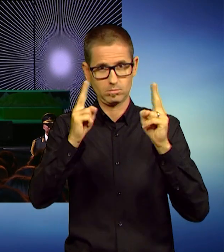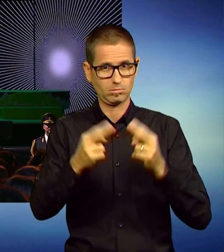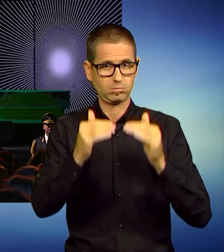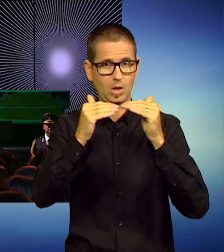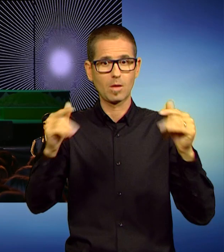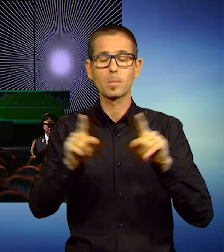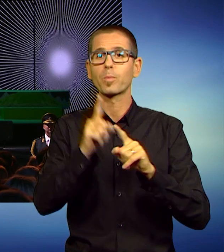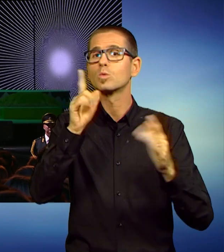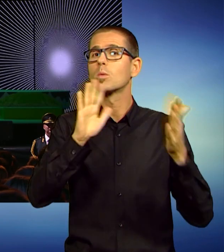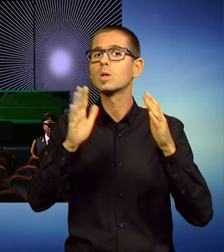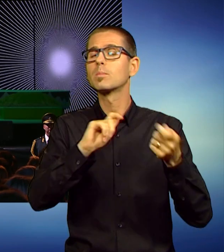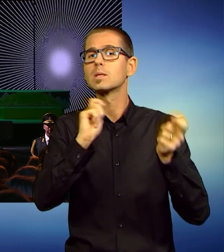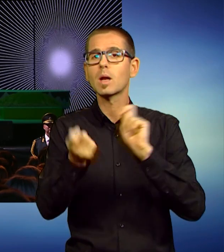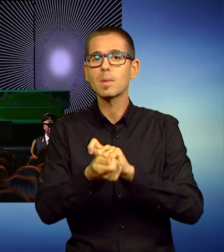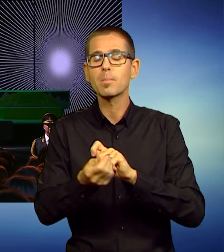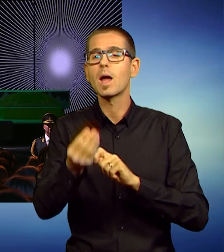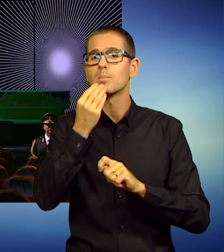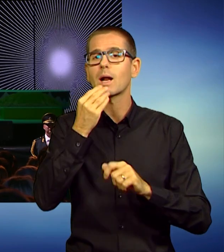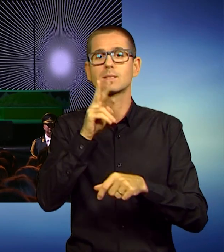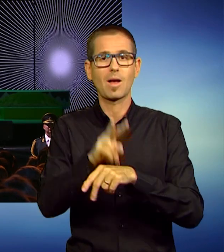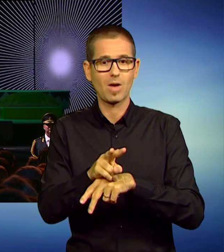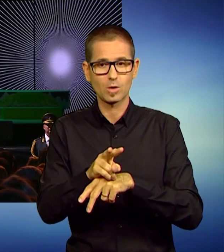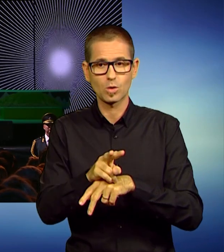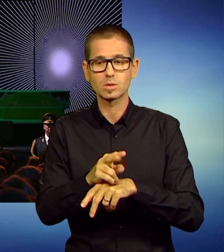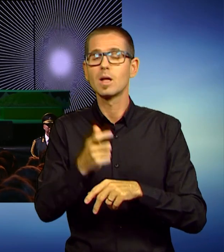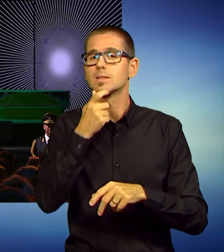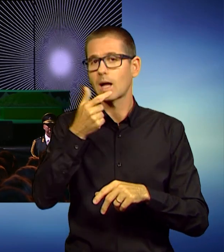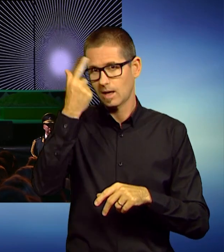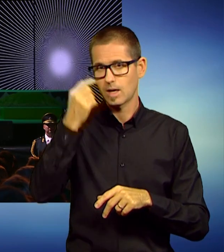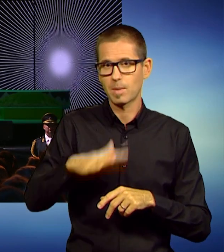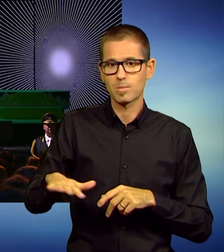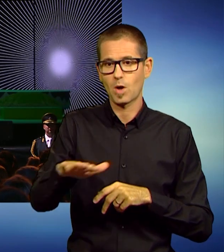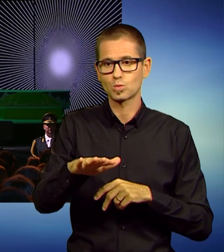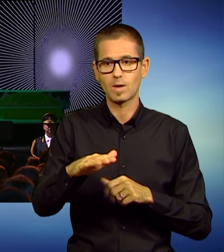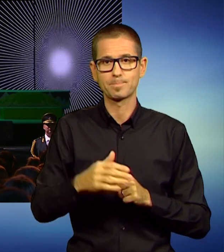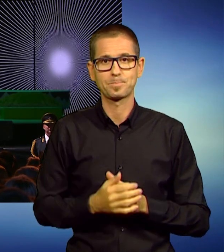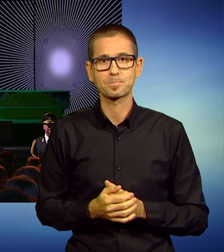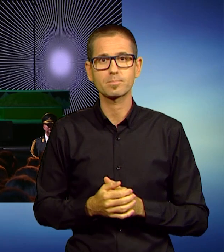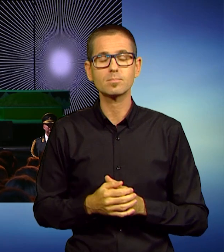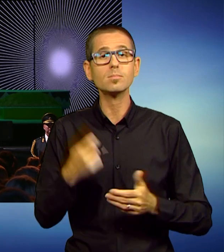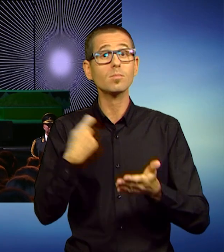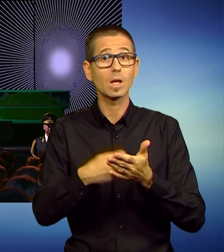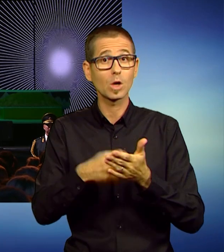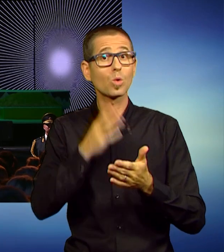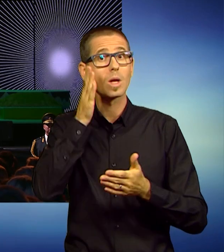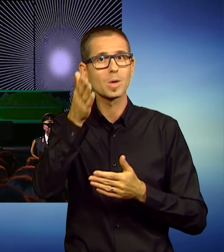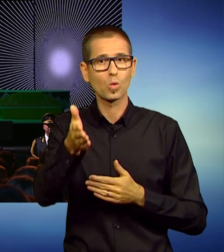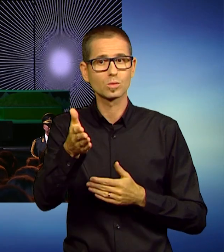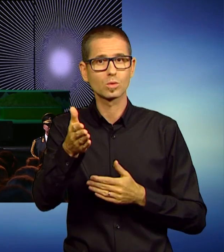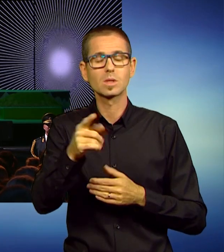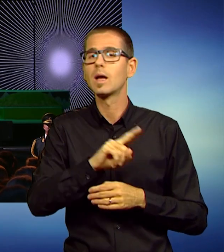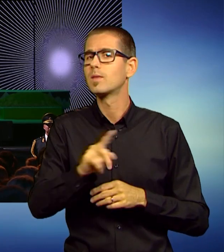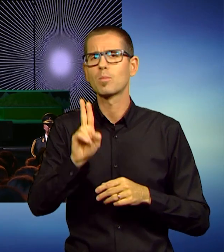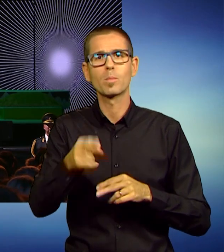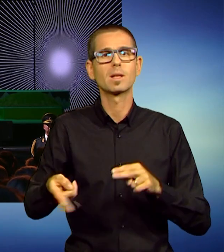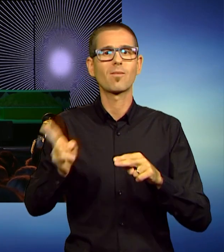so podnebne spremembe, prehranska varnost, staranje prebivalstva. Vrednota prihodnosti ne bo